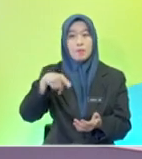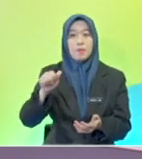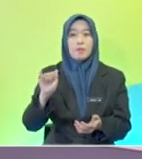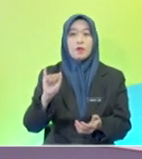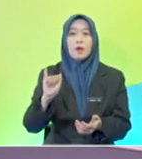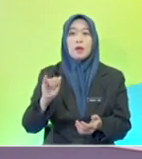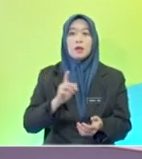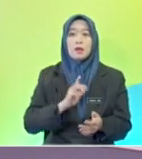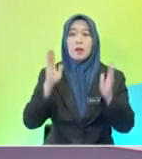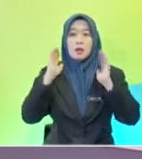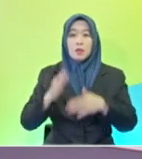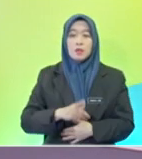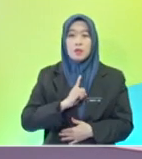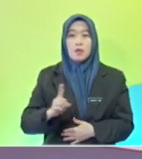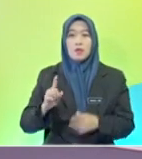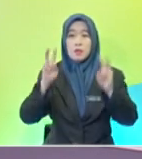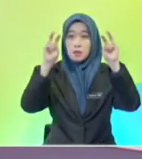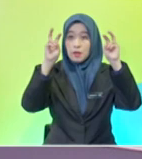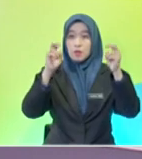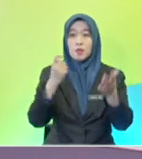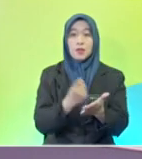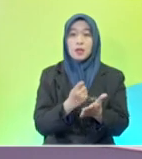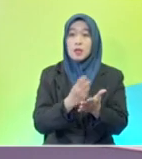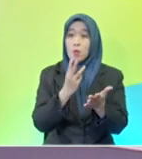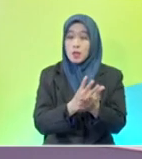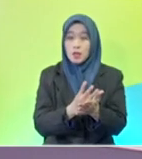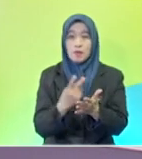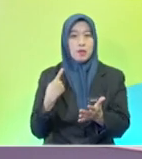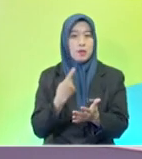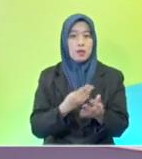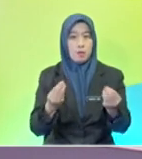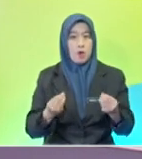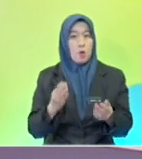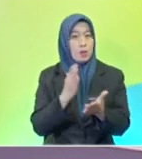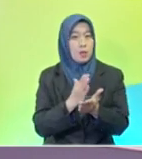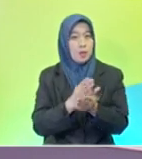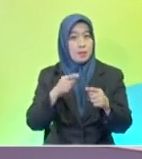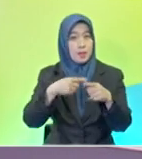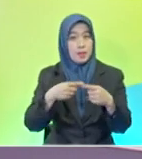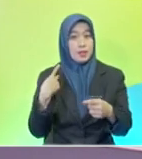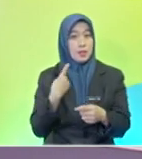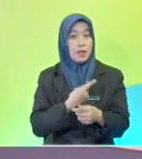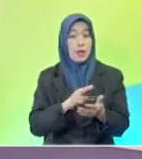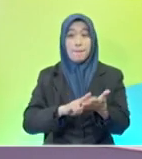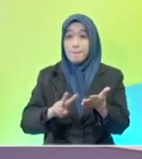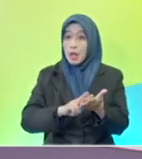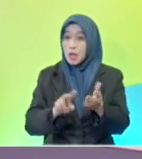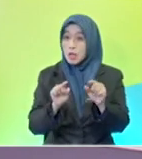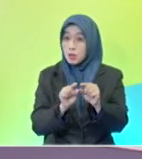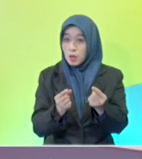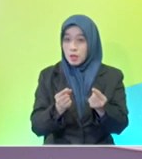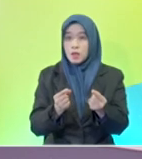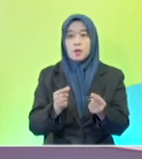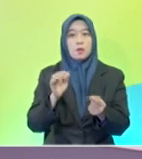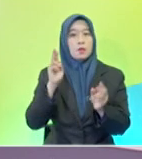dengan topik kita tanda wakaf. Kita nak berhenti waktu kita baca Al-Quran. Jadi Ustazah, untuk kali ini